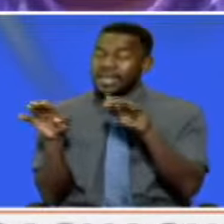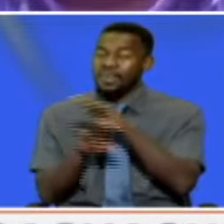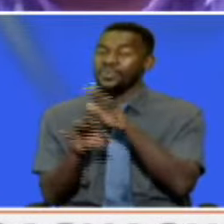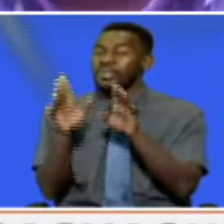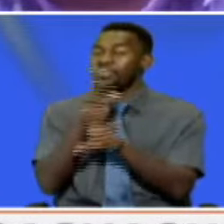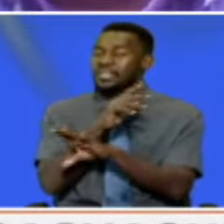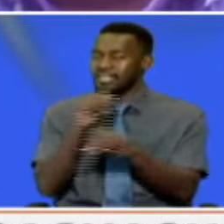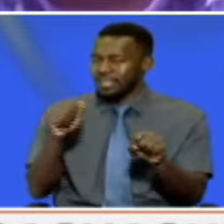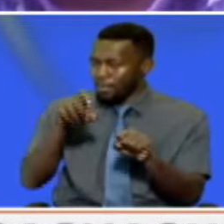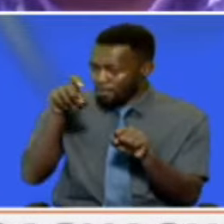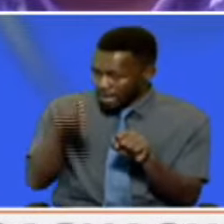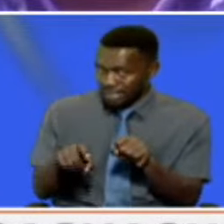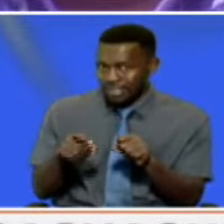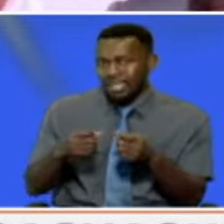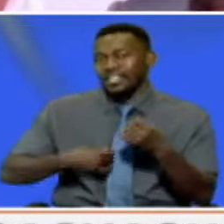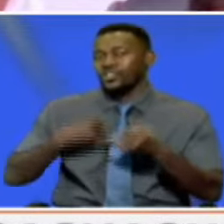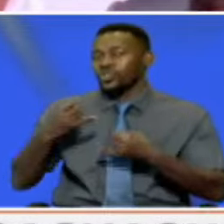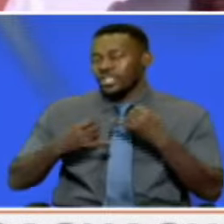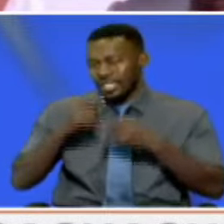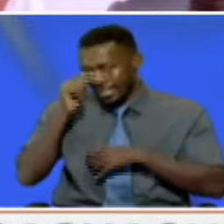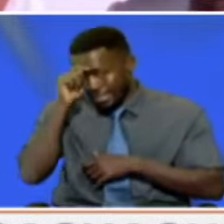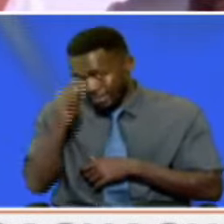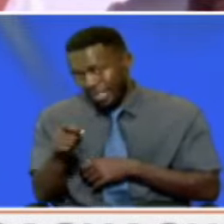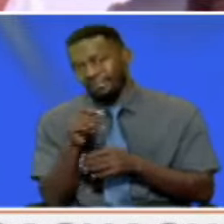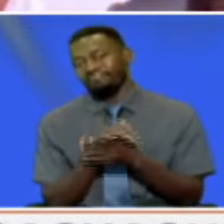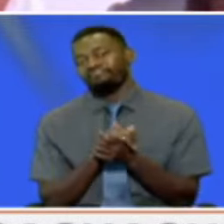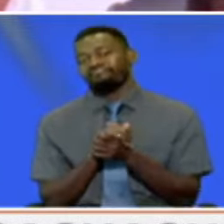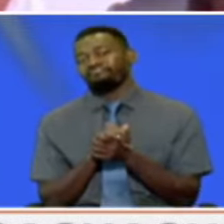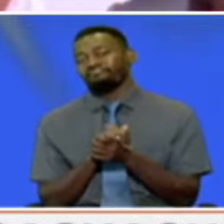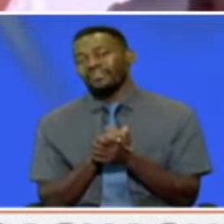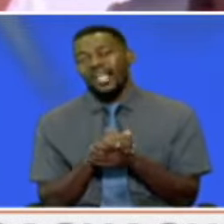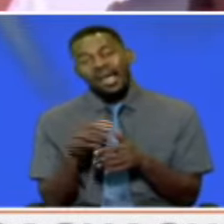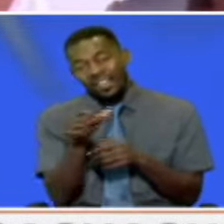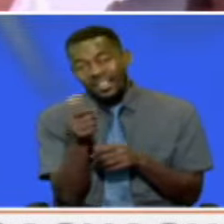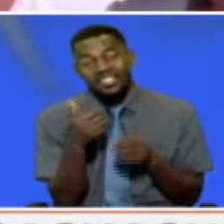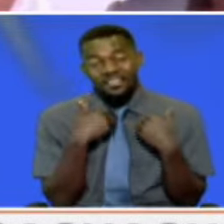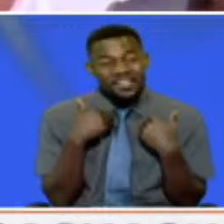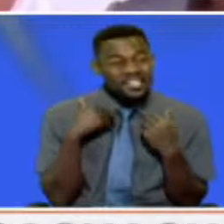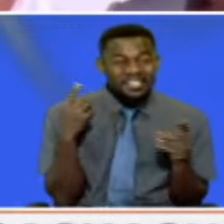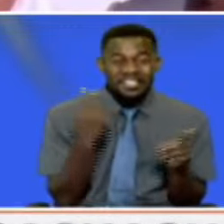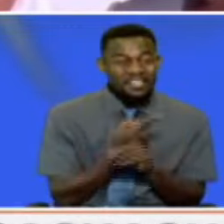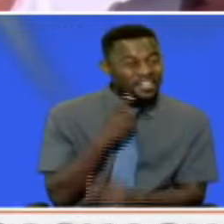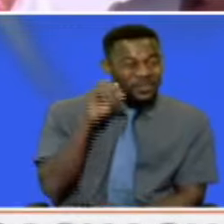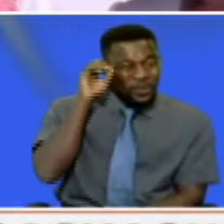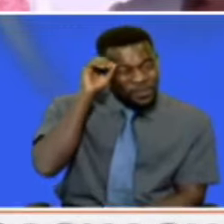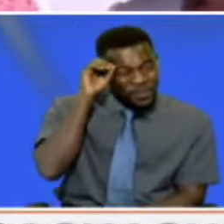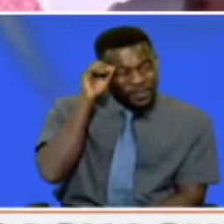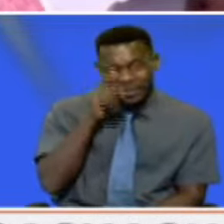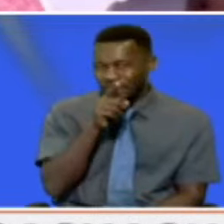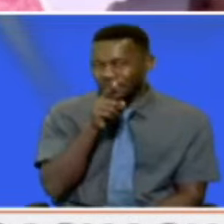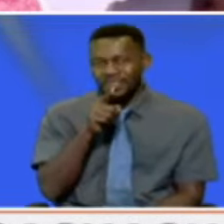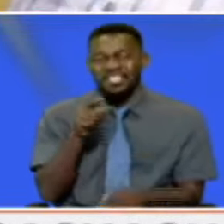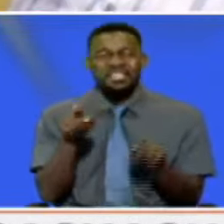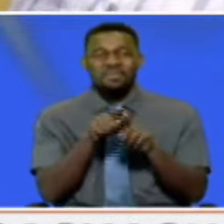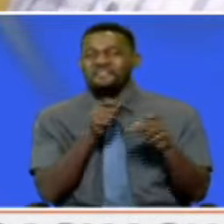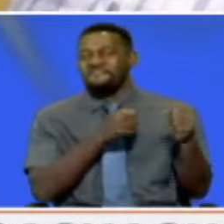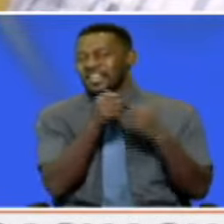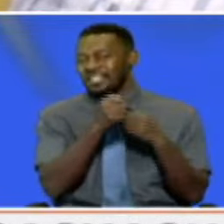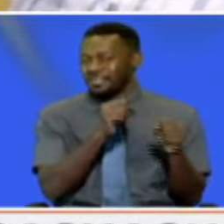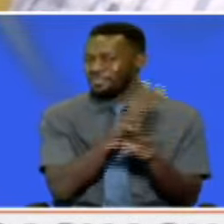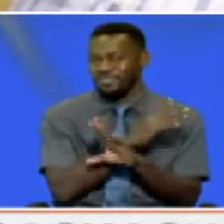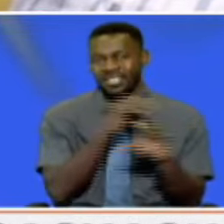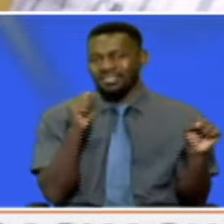awe respected. Wale wataweza kuwa na mafikirio tofauti wajue ni kama wanapigana na president.